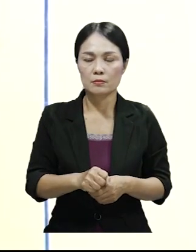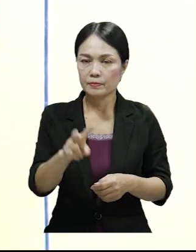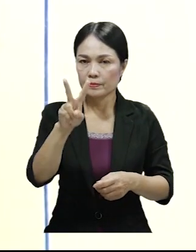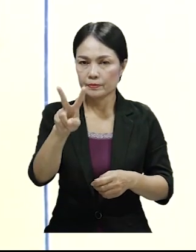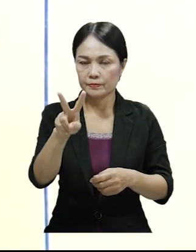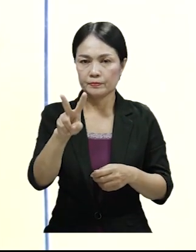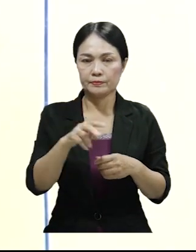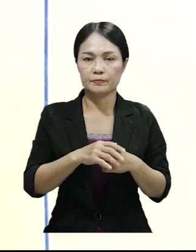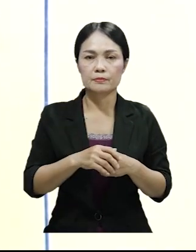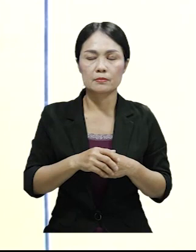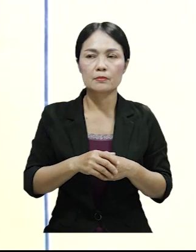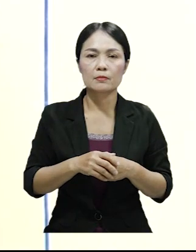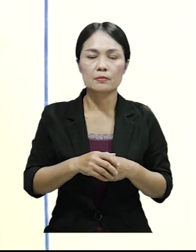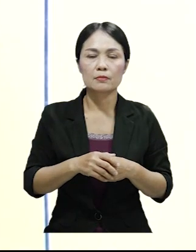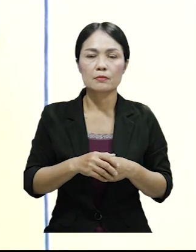2